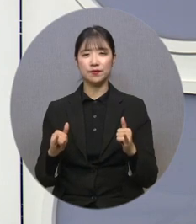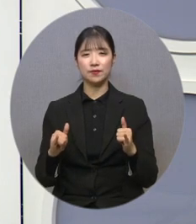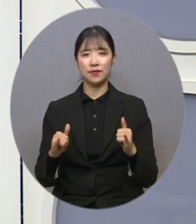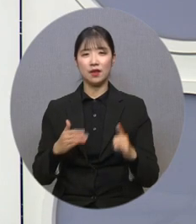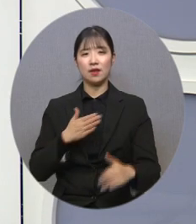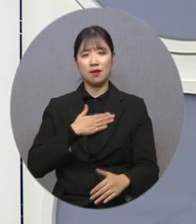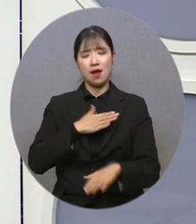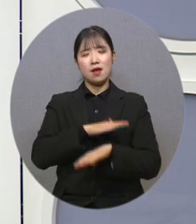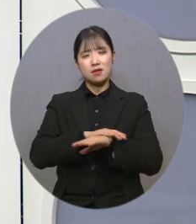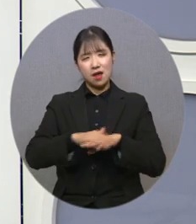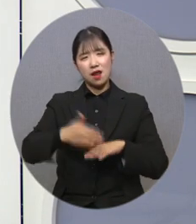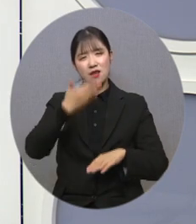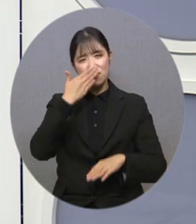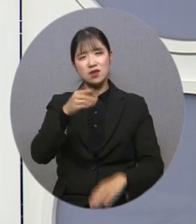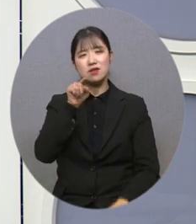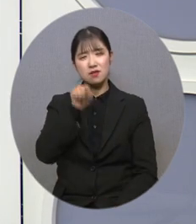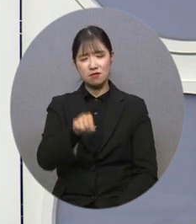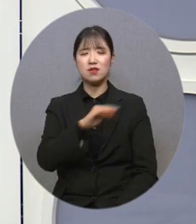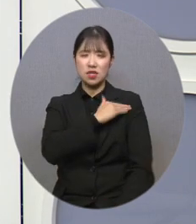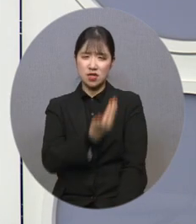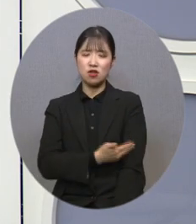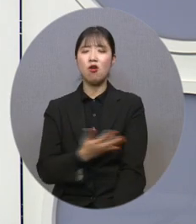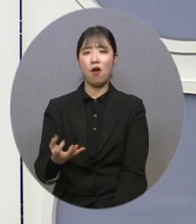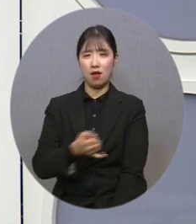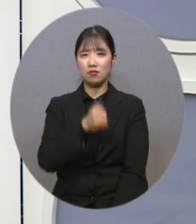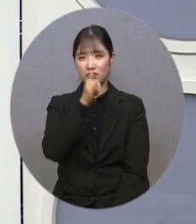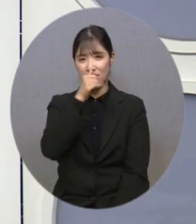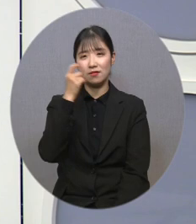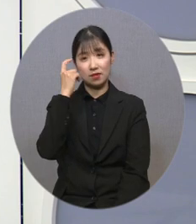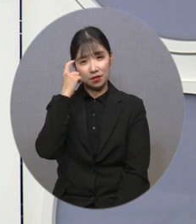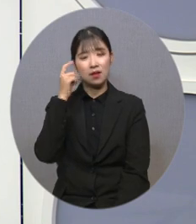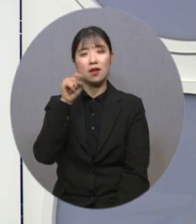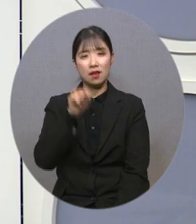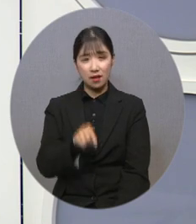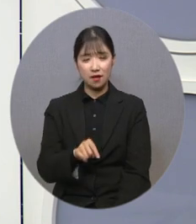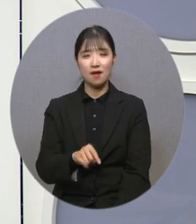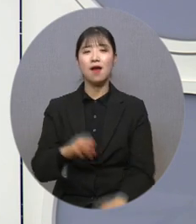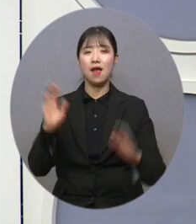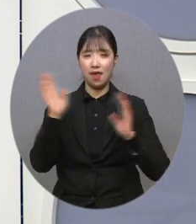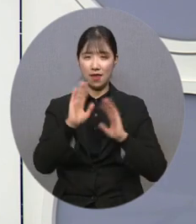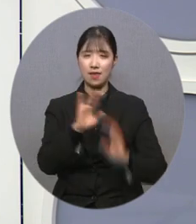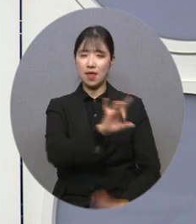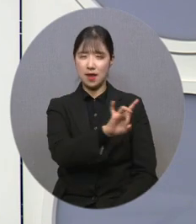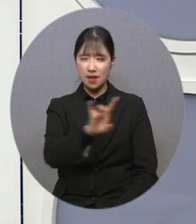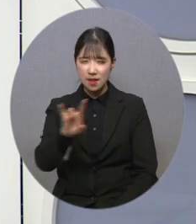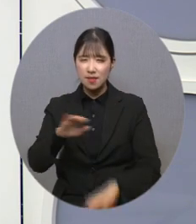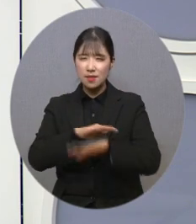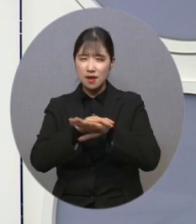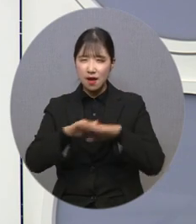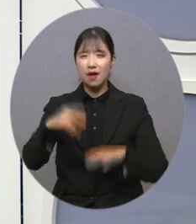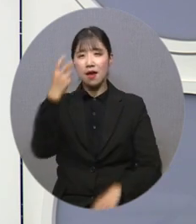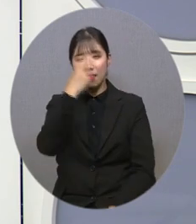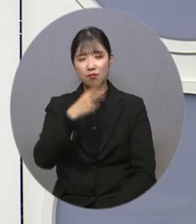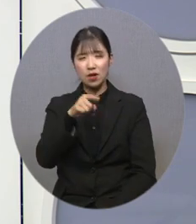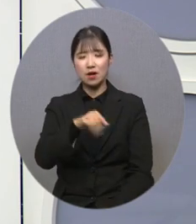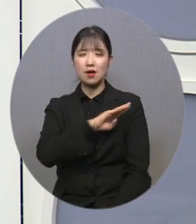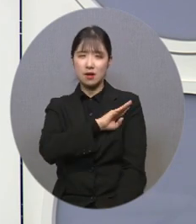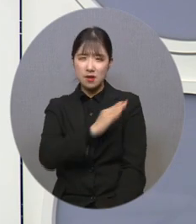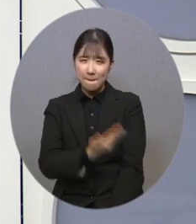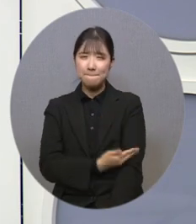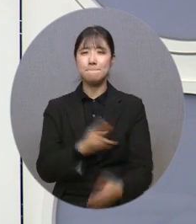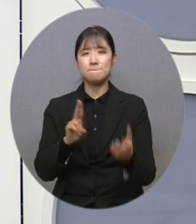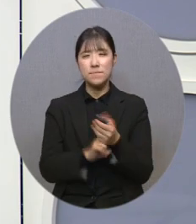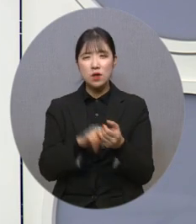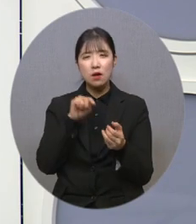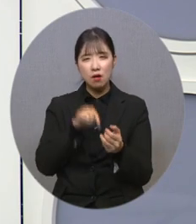자기가 잘할 수 있는 능력을 하나씩 갖고 있다고 생각합니다. 그거를 학생 하나하나를 잘 살펴서 그 잠재력을